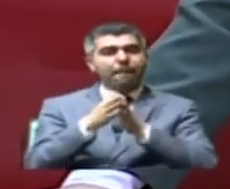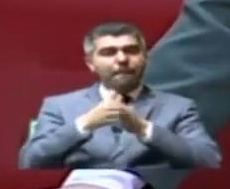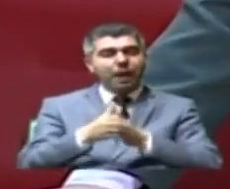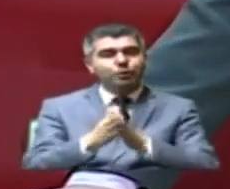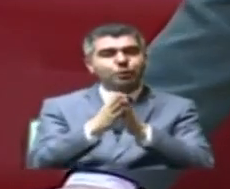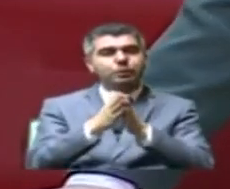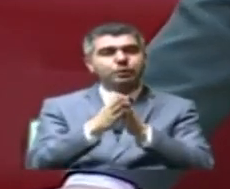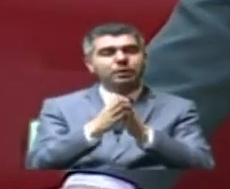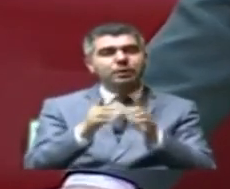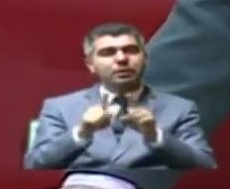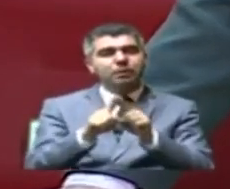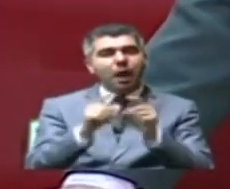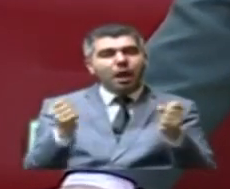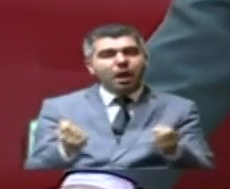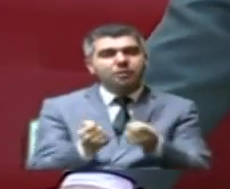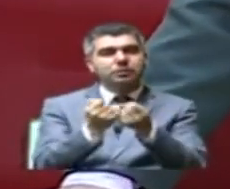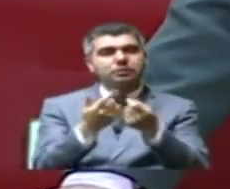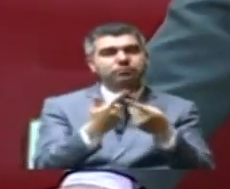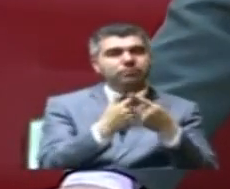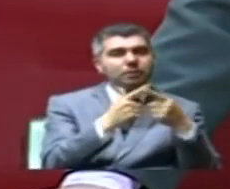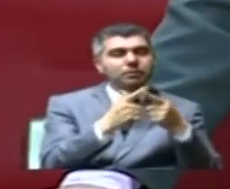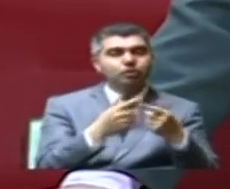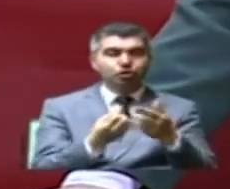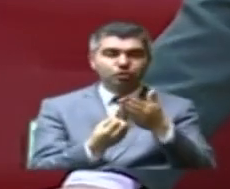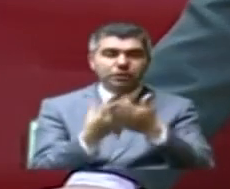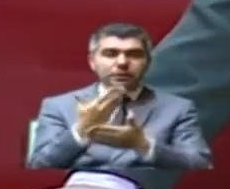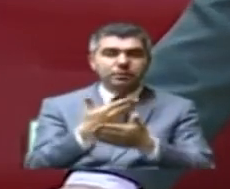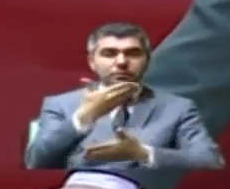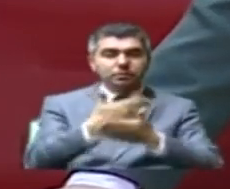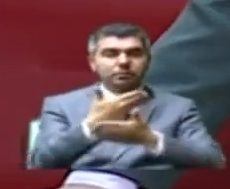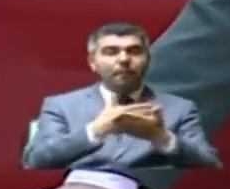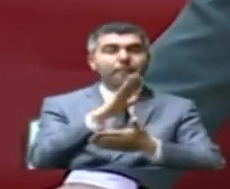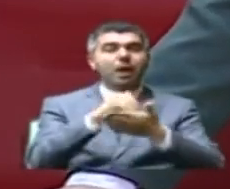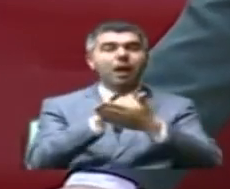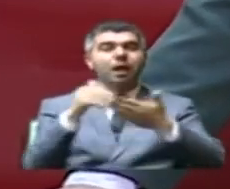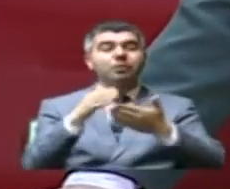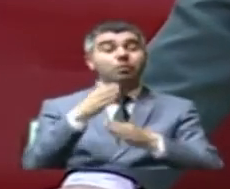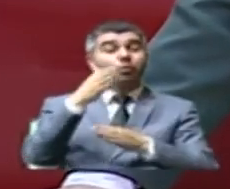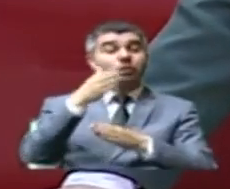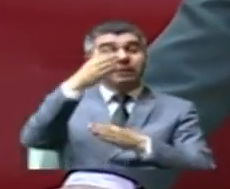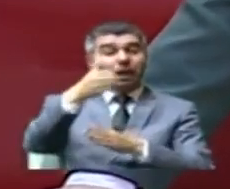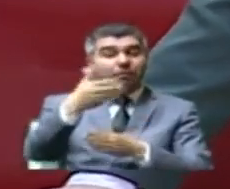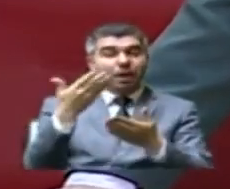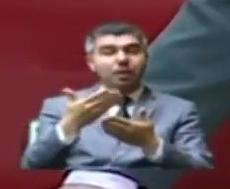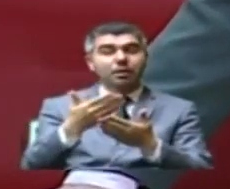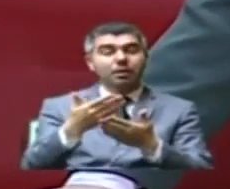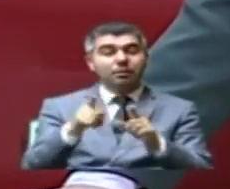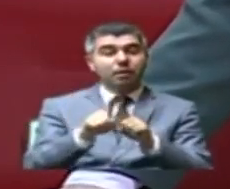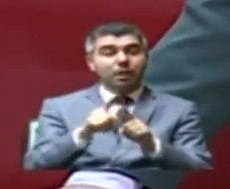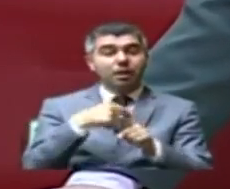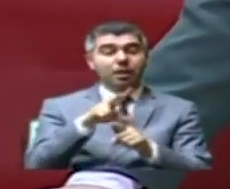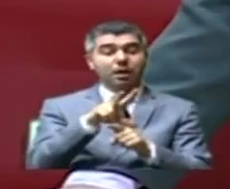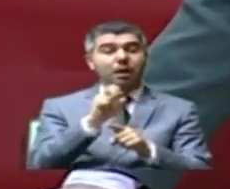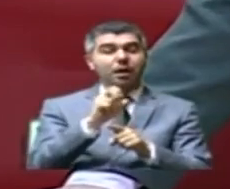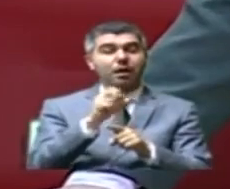حول التنميه ديال الموارد الى اخره وهذ العقود اللي هي برامج المستقبليه اللي نحن جاهزون السيد الرئيس كما تعلم